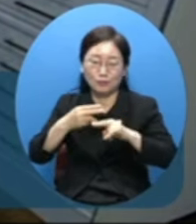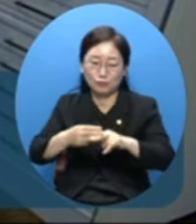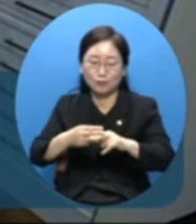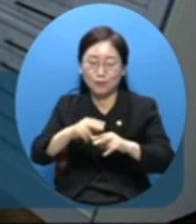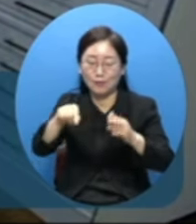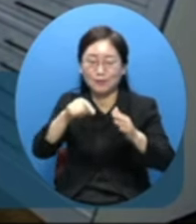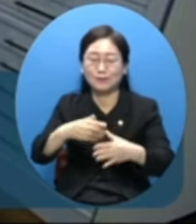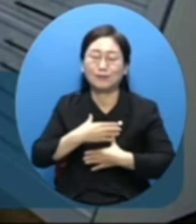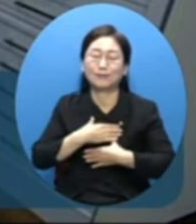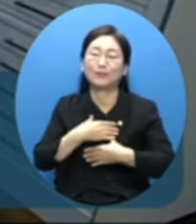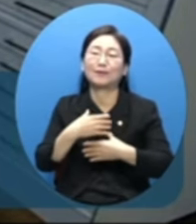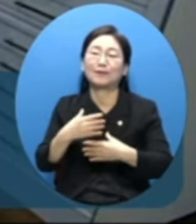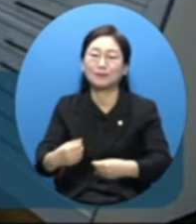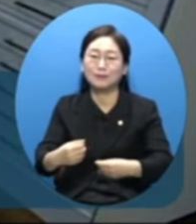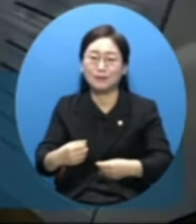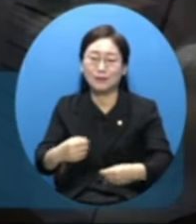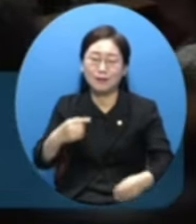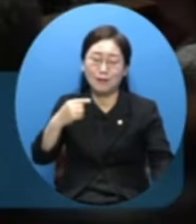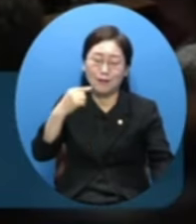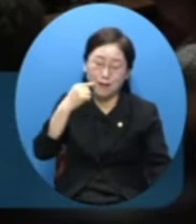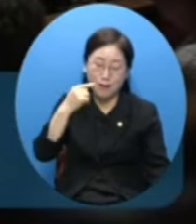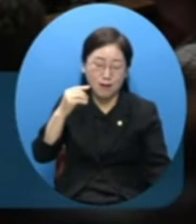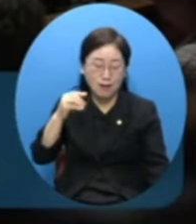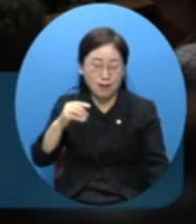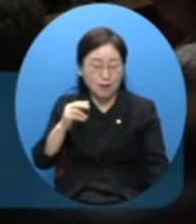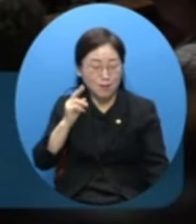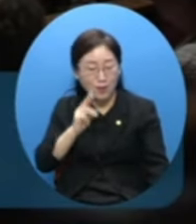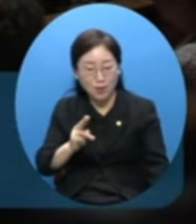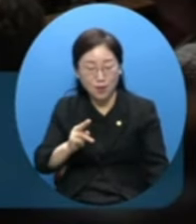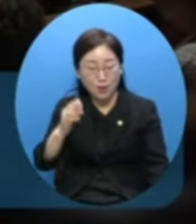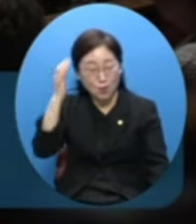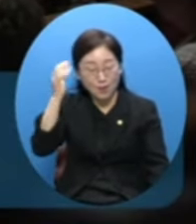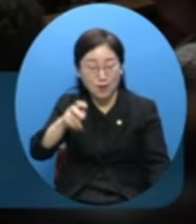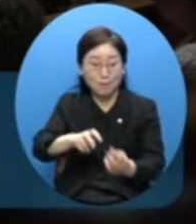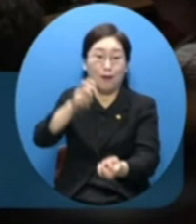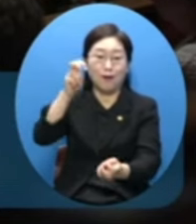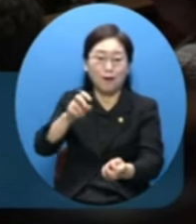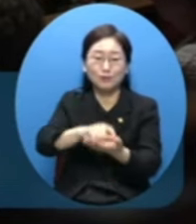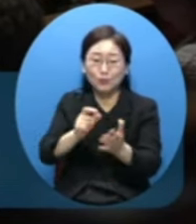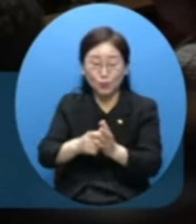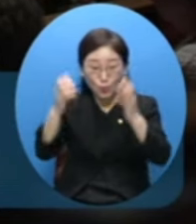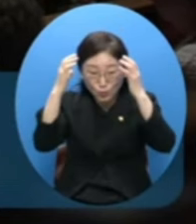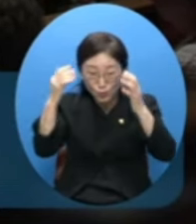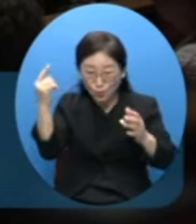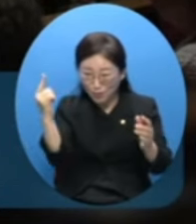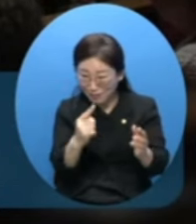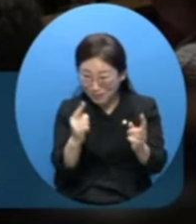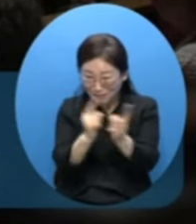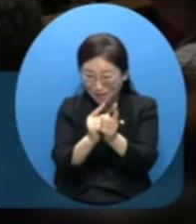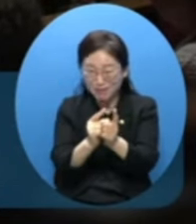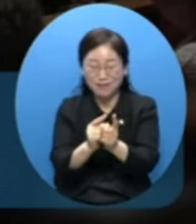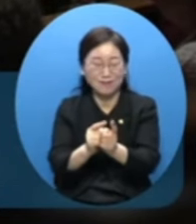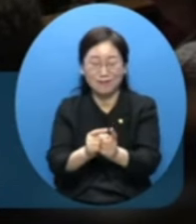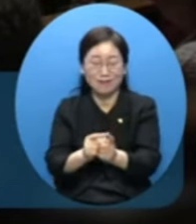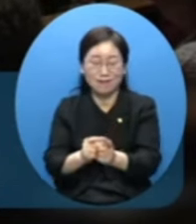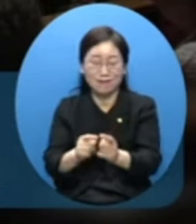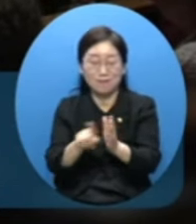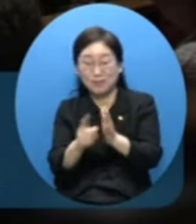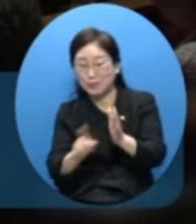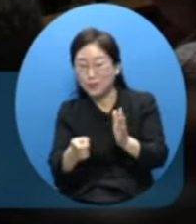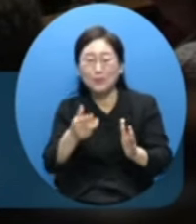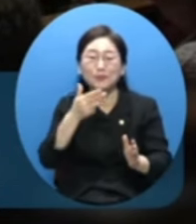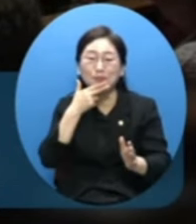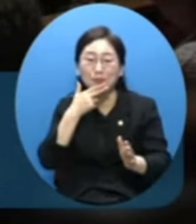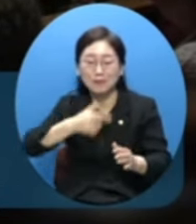안식하며 끔찍한 고난과 입이 떡 버려질 정도의 고통에 증인만 한다 해도 흔들리지 않는 심오한 기쁨을 갈